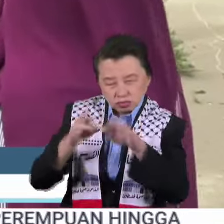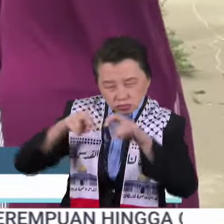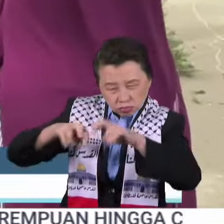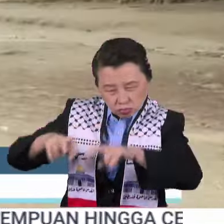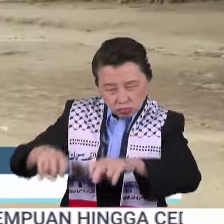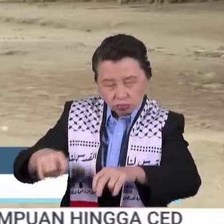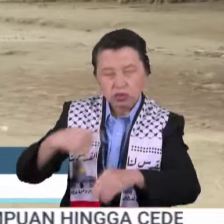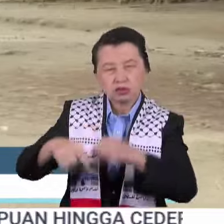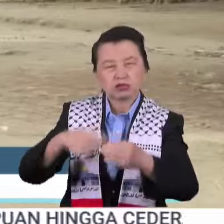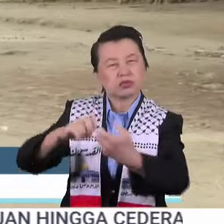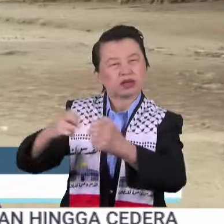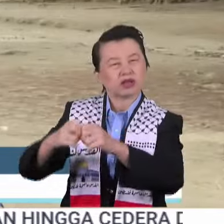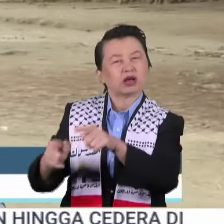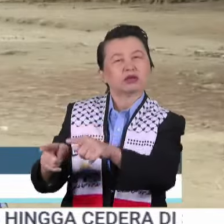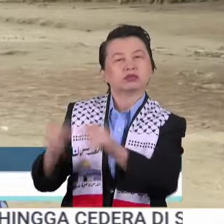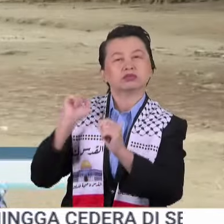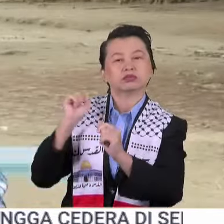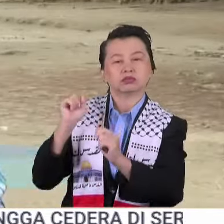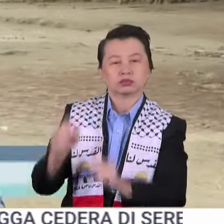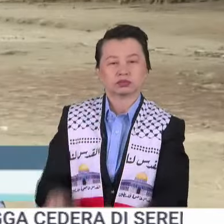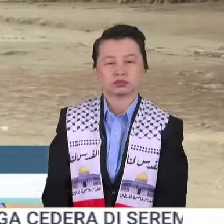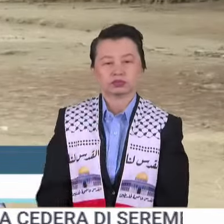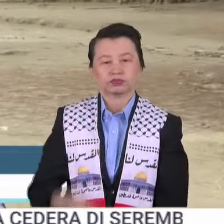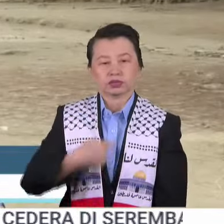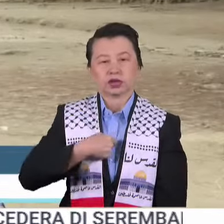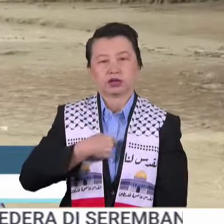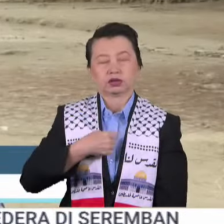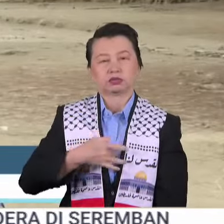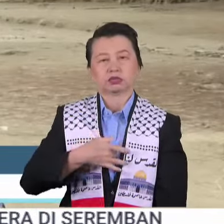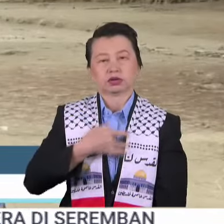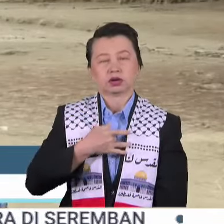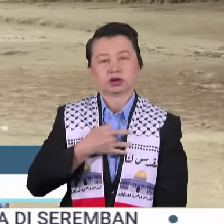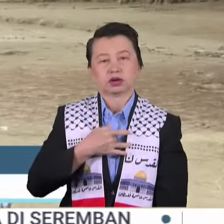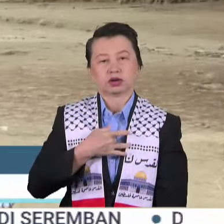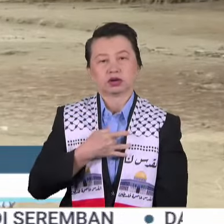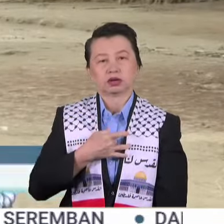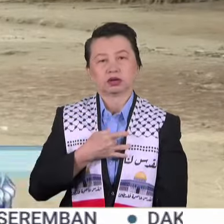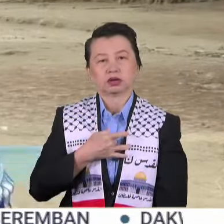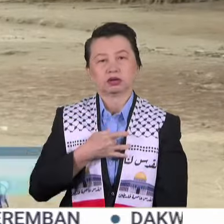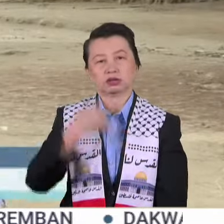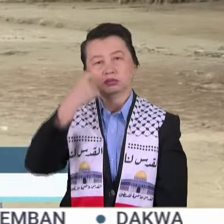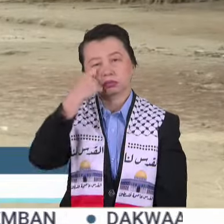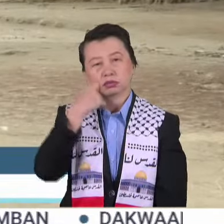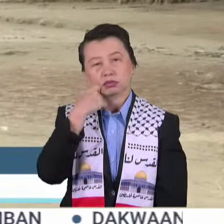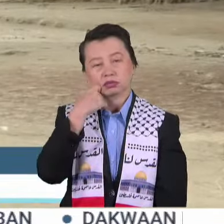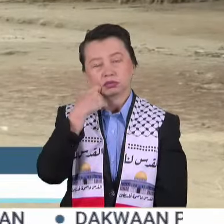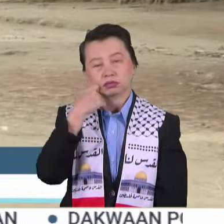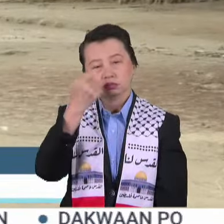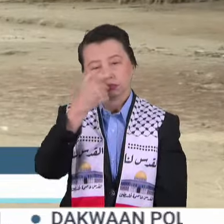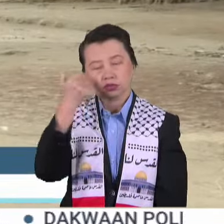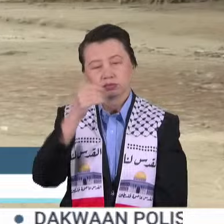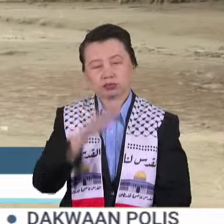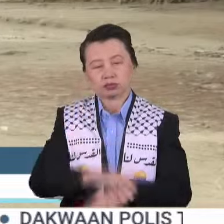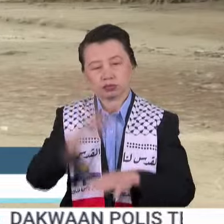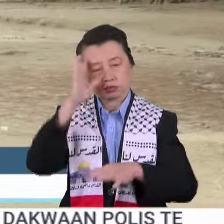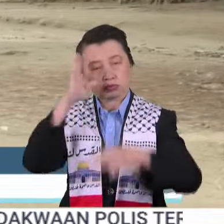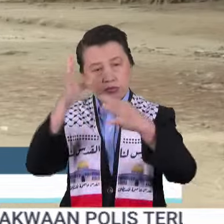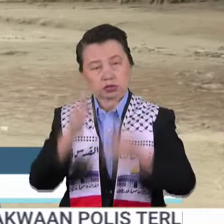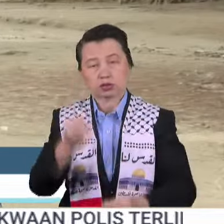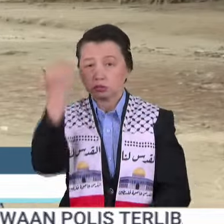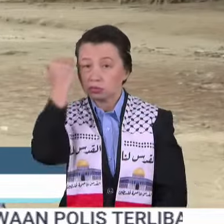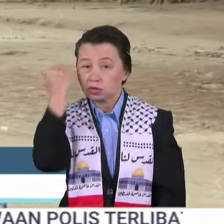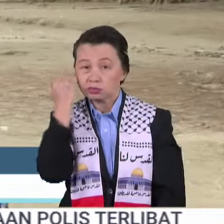segala persoalan. Saya berasa sangat tercabar dan sedikit terkilanlah atas keputusan